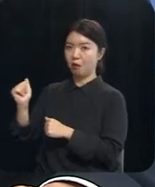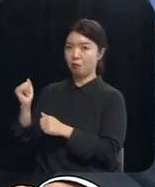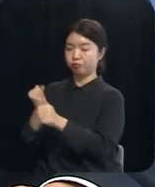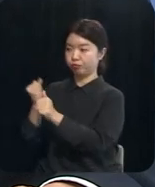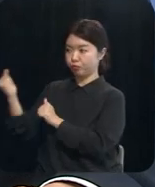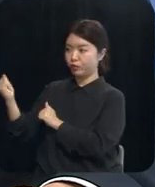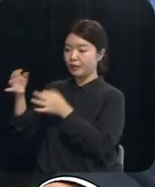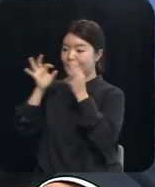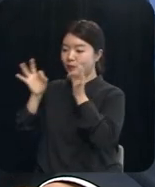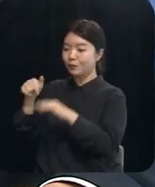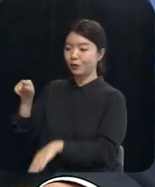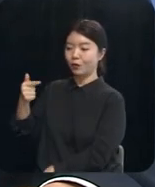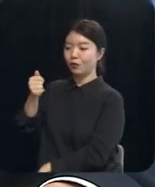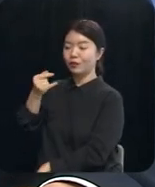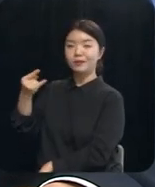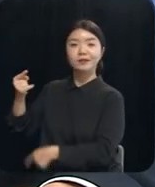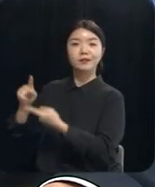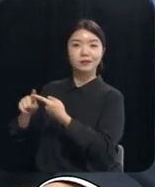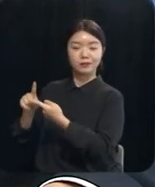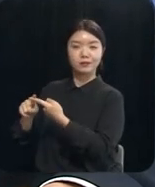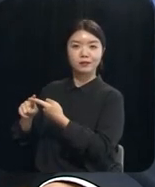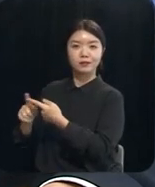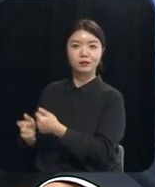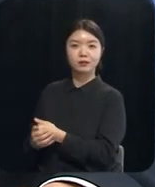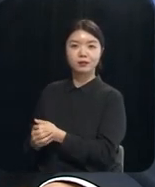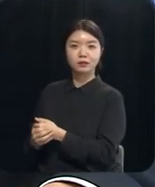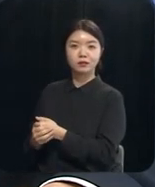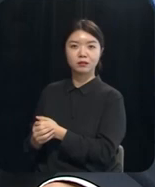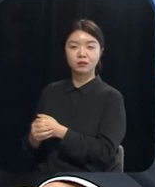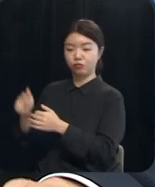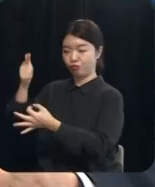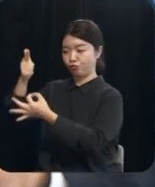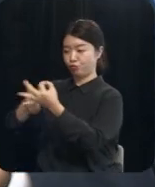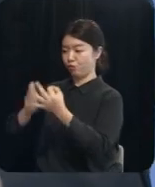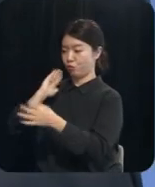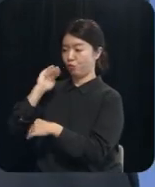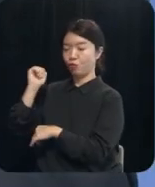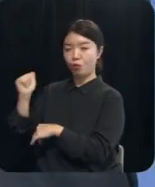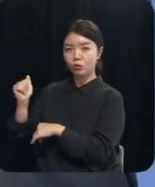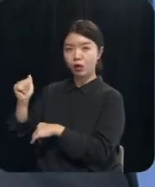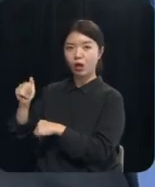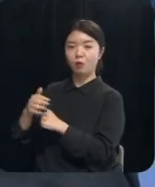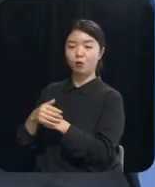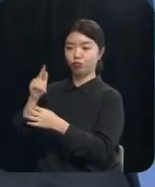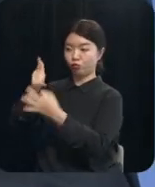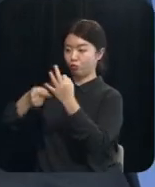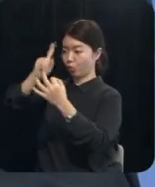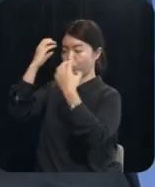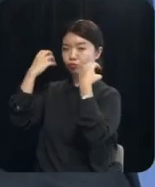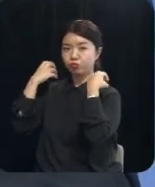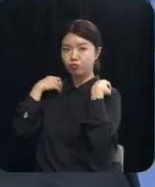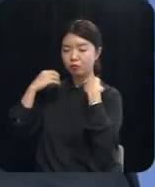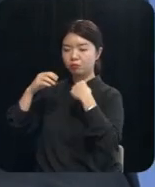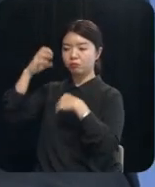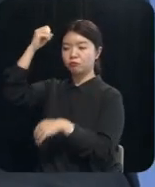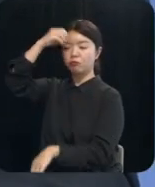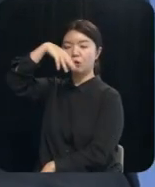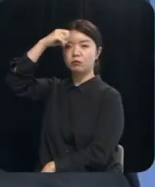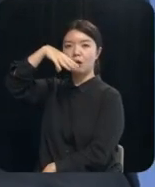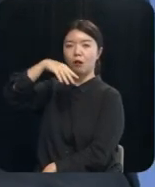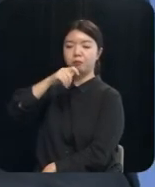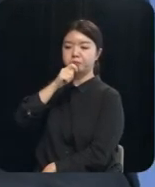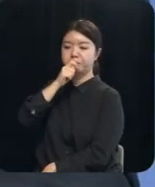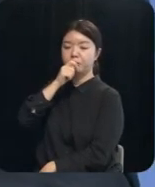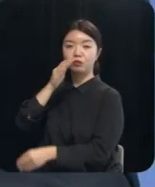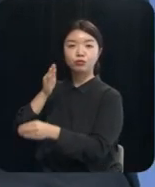부인인 김건희 여사에 대해서는 윤석열 대통령이나 윤석열 정부에서는 아무런 반응이